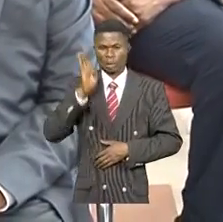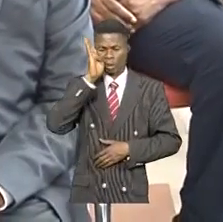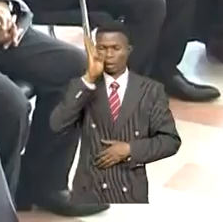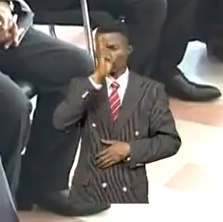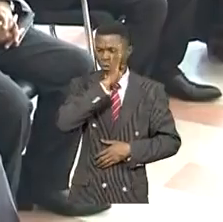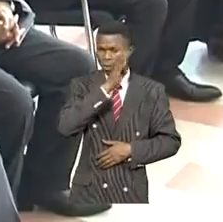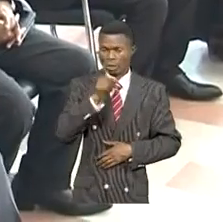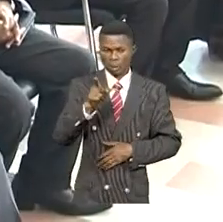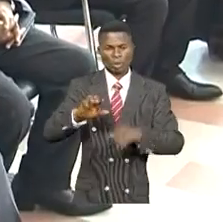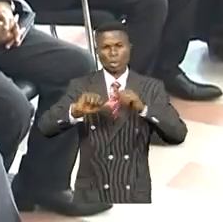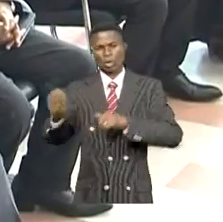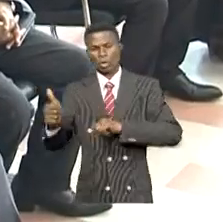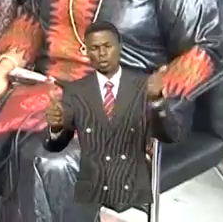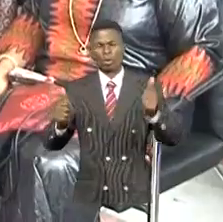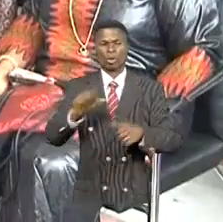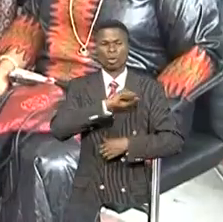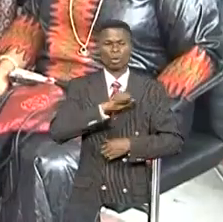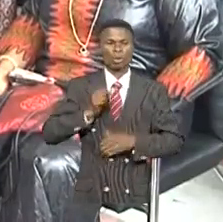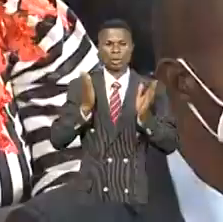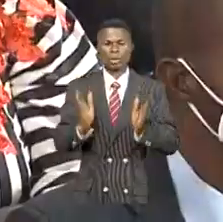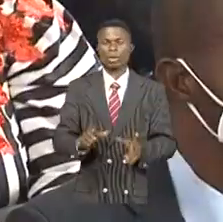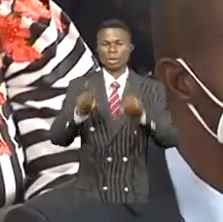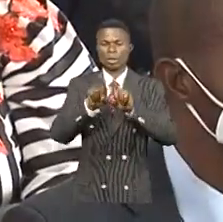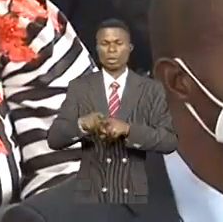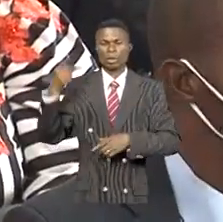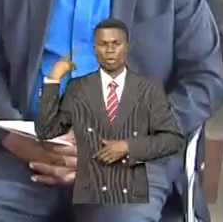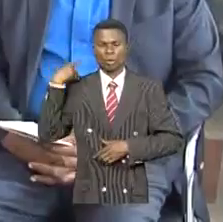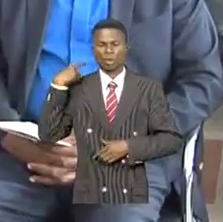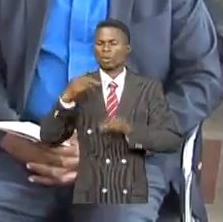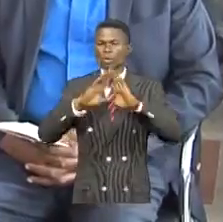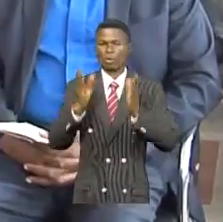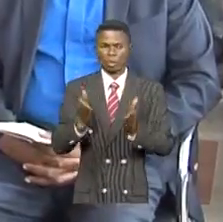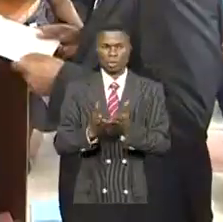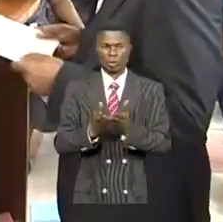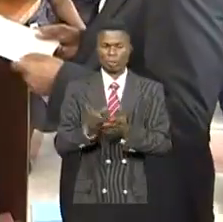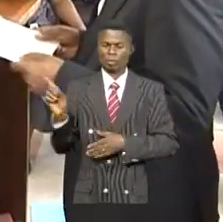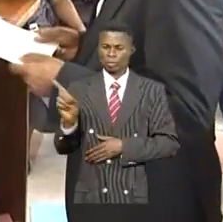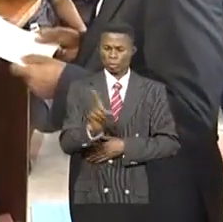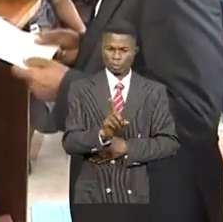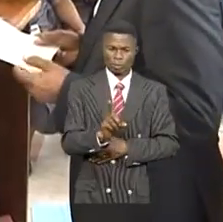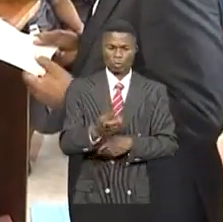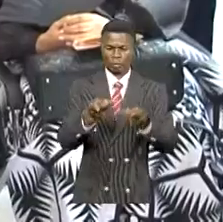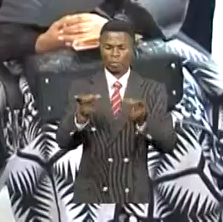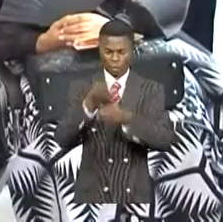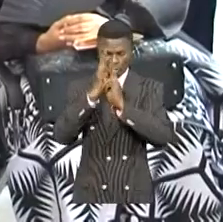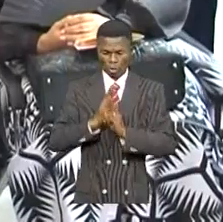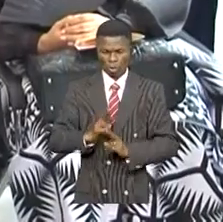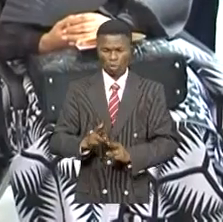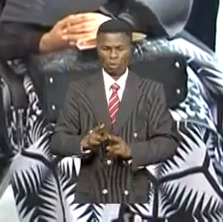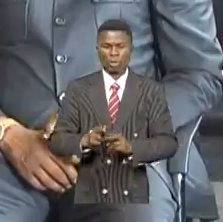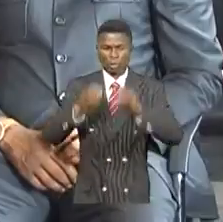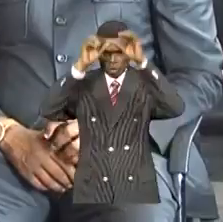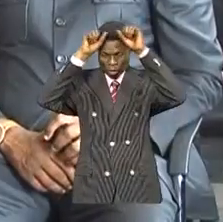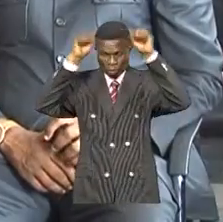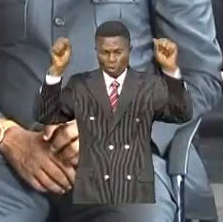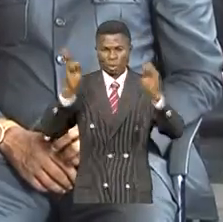Lukwebo, tous les autres élus, sénateurs et députés ont suivi l'oraison funèbre dite par le président de l'Assemblée